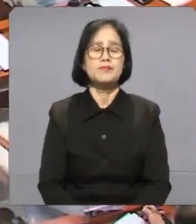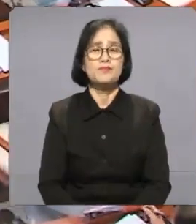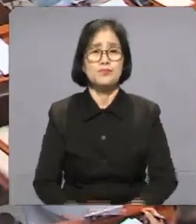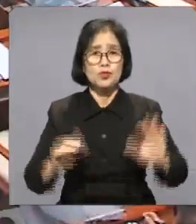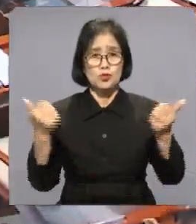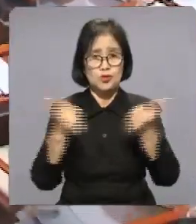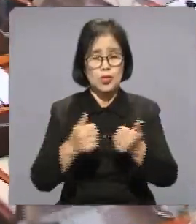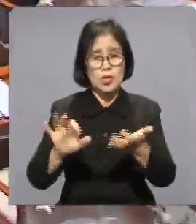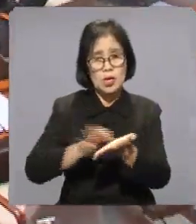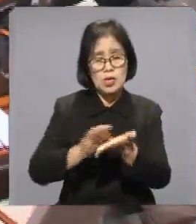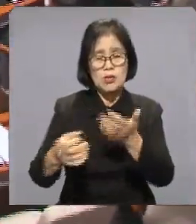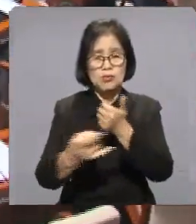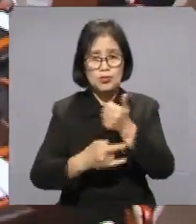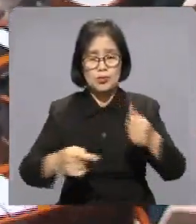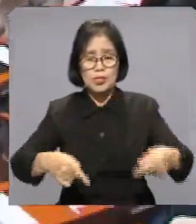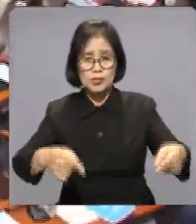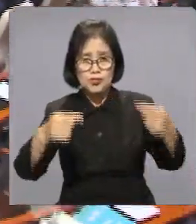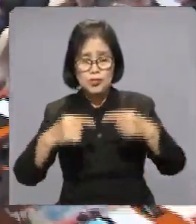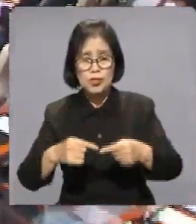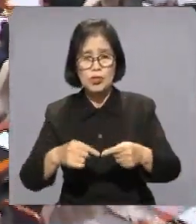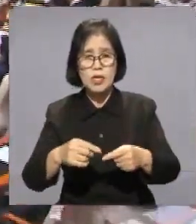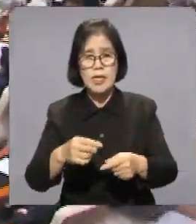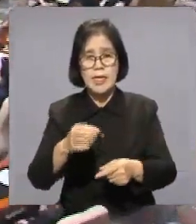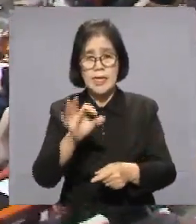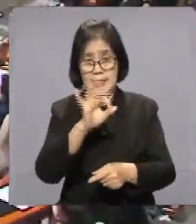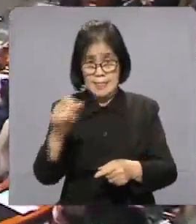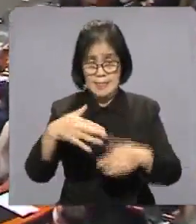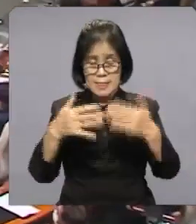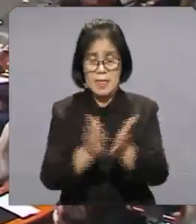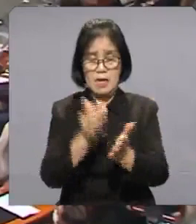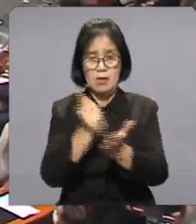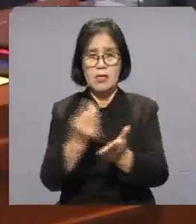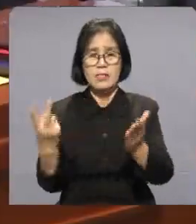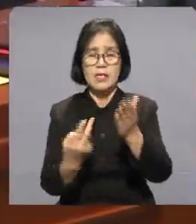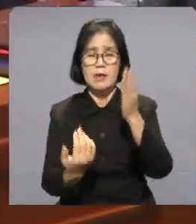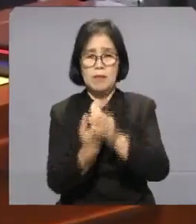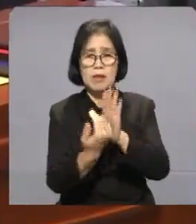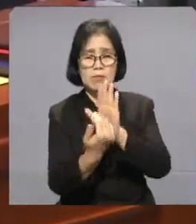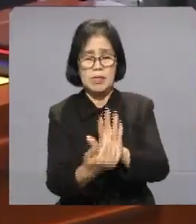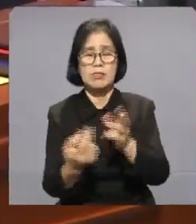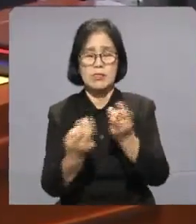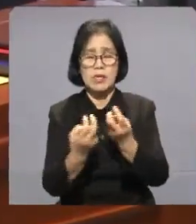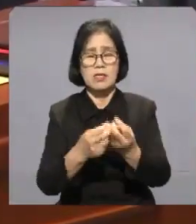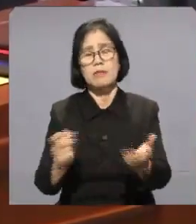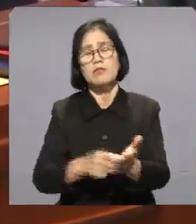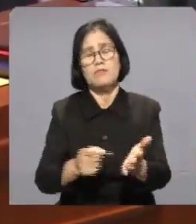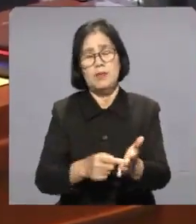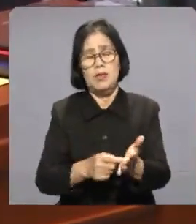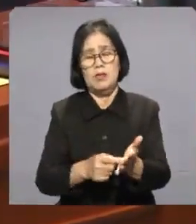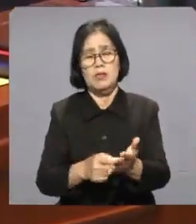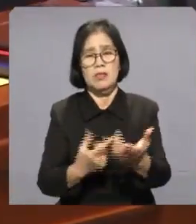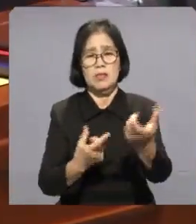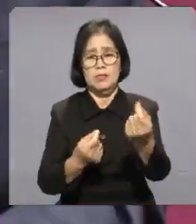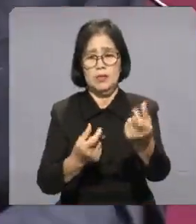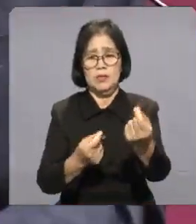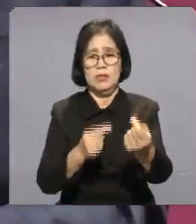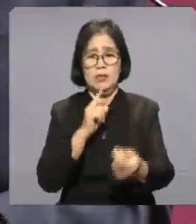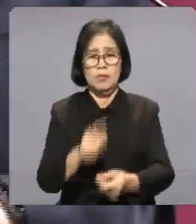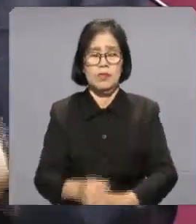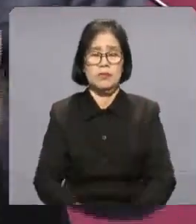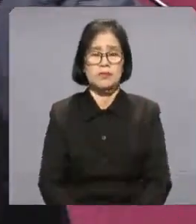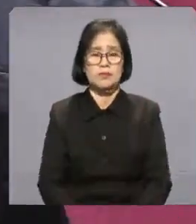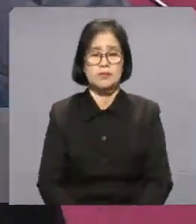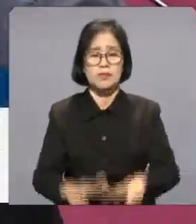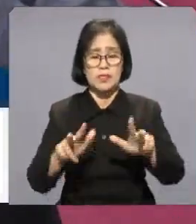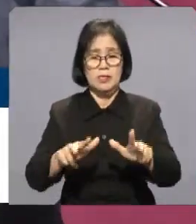국회 예결위원회에 출석한 이상민 장관도 재발 방지책의 급선무라며 같은 입장을 냈습니다.